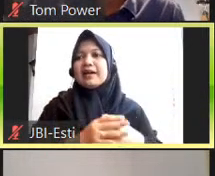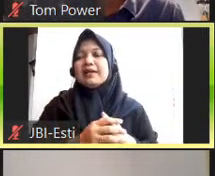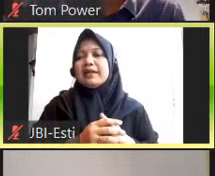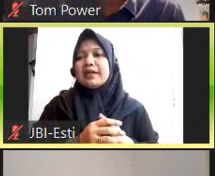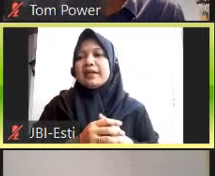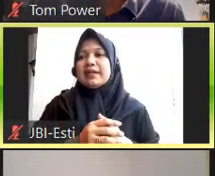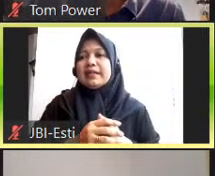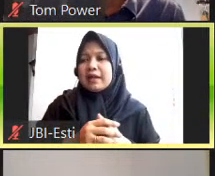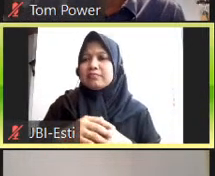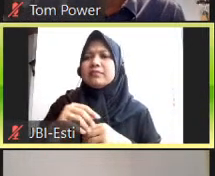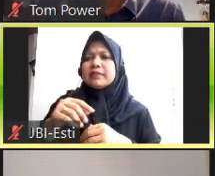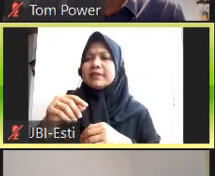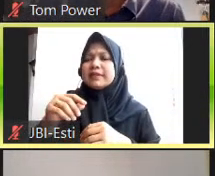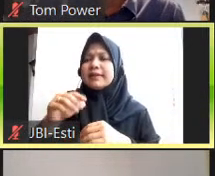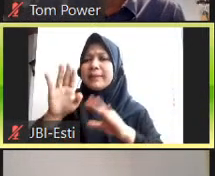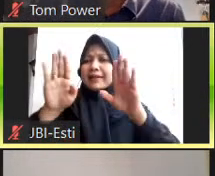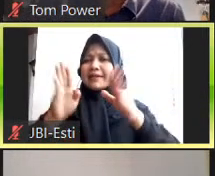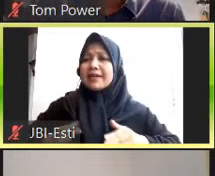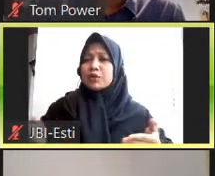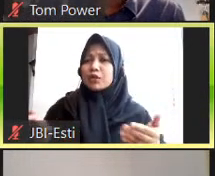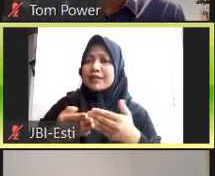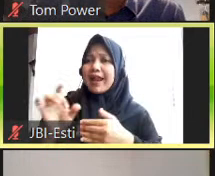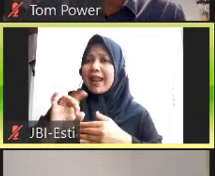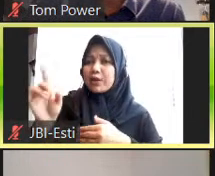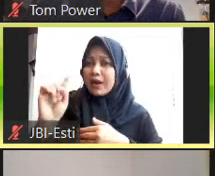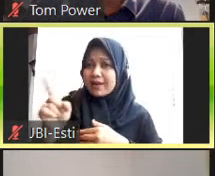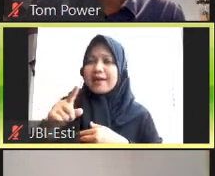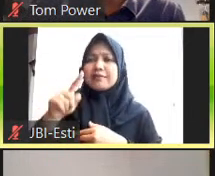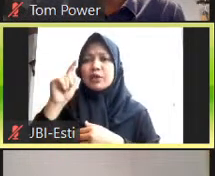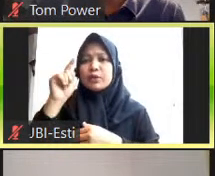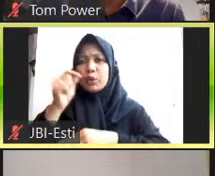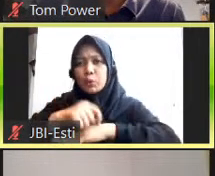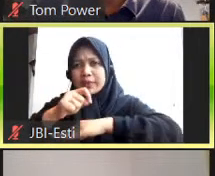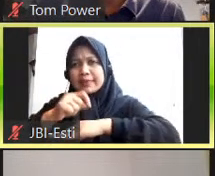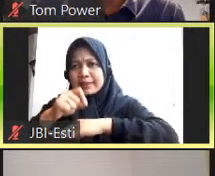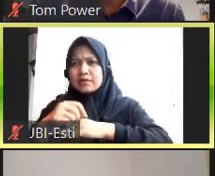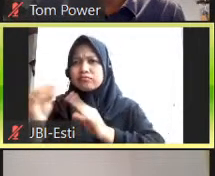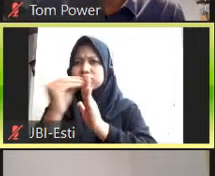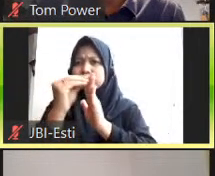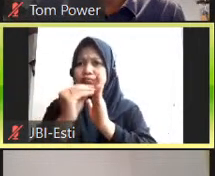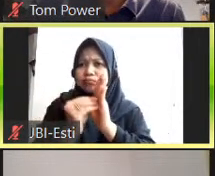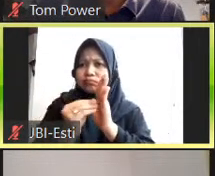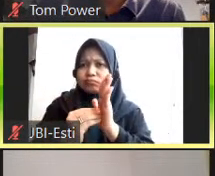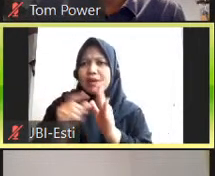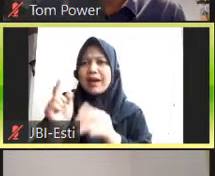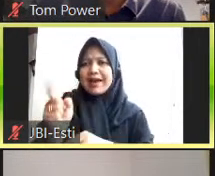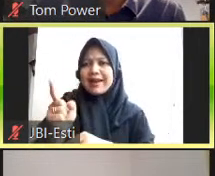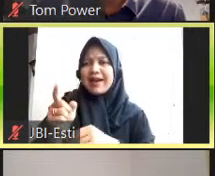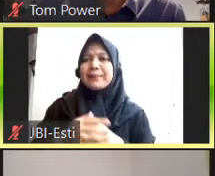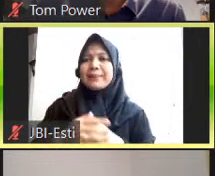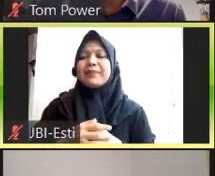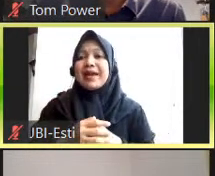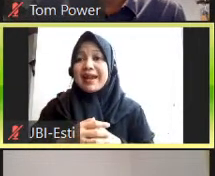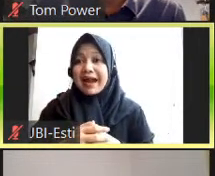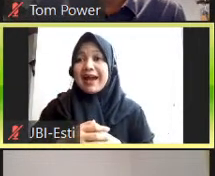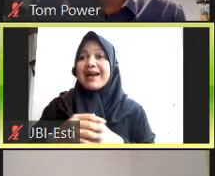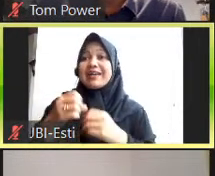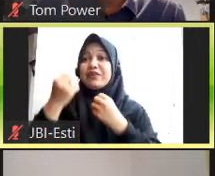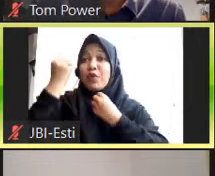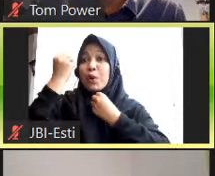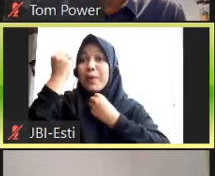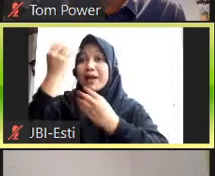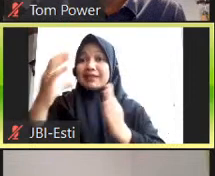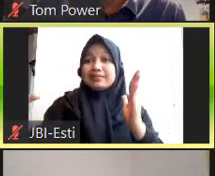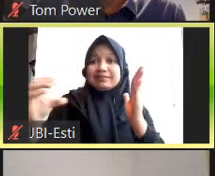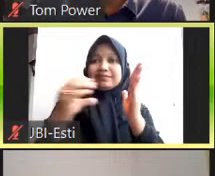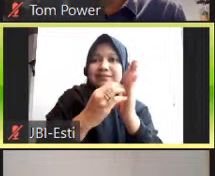Twitter, hanya saja mulai muncul tanggal 15 Oktober. Apa yang diposting ternyata tidak benar, dan ini sudah langsung dibantah